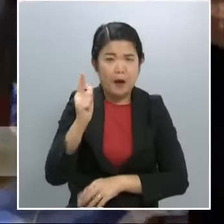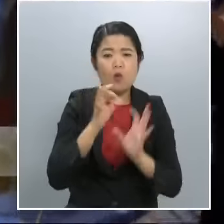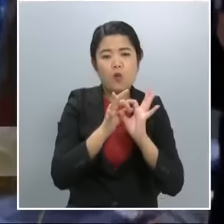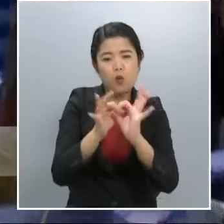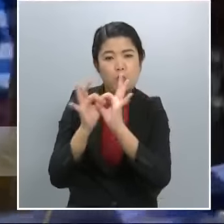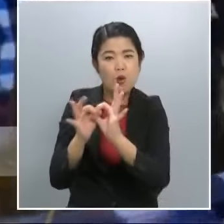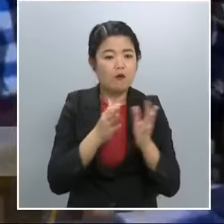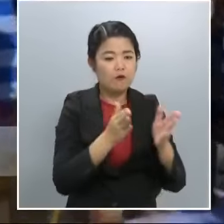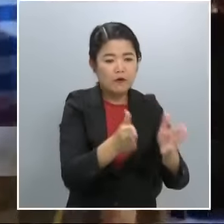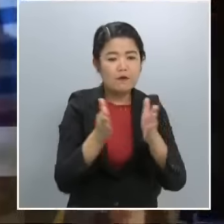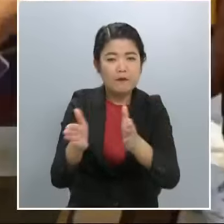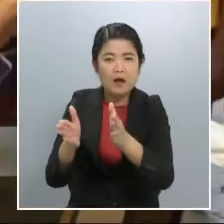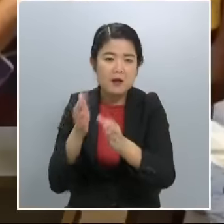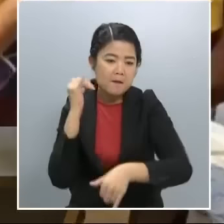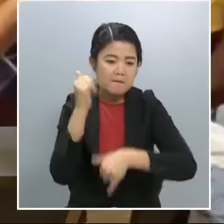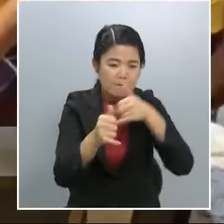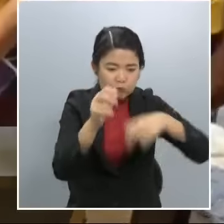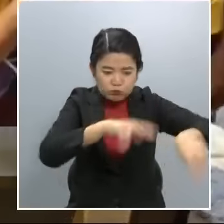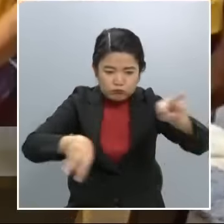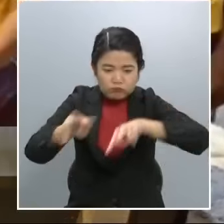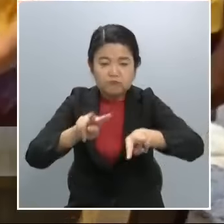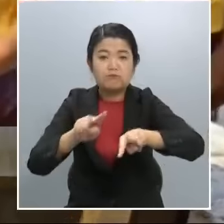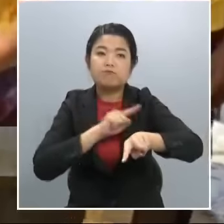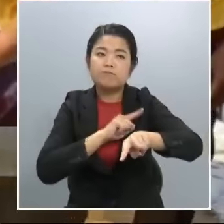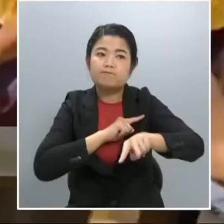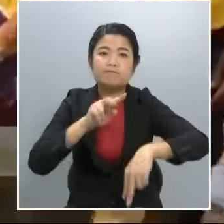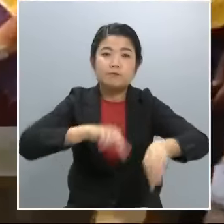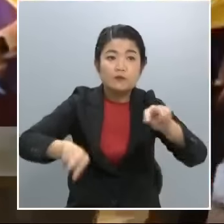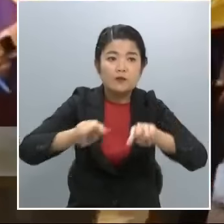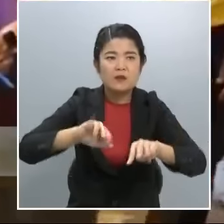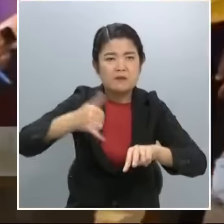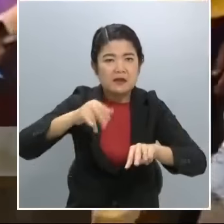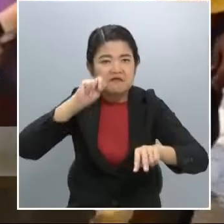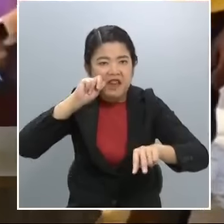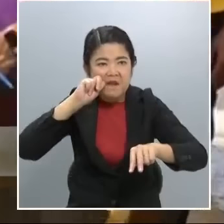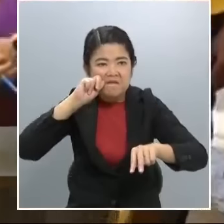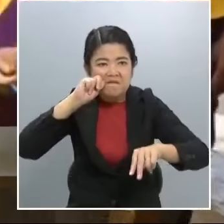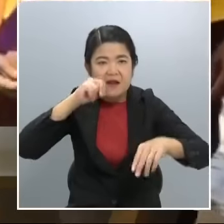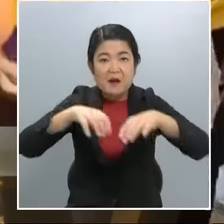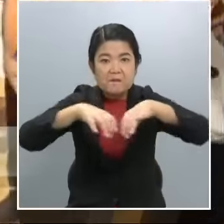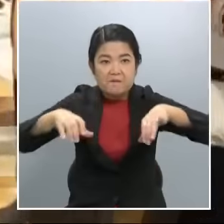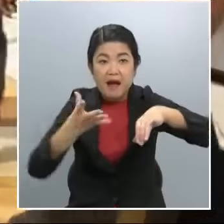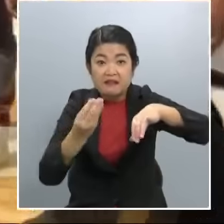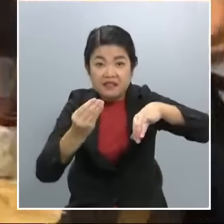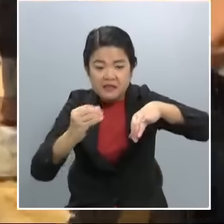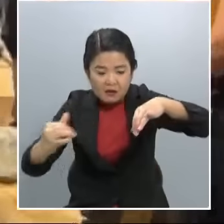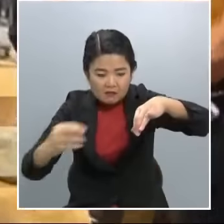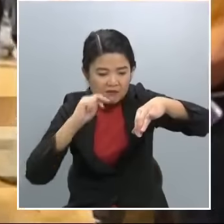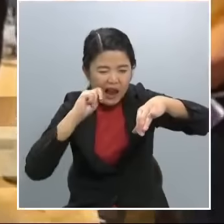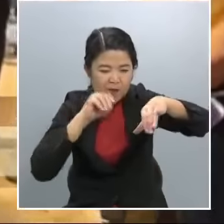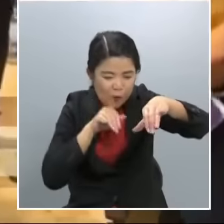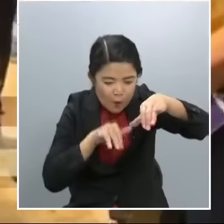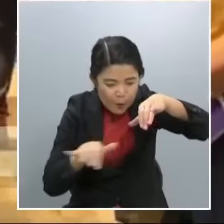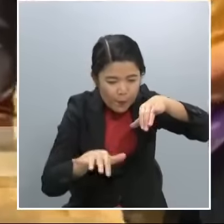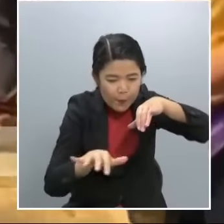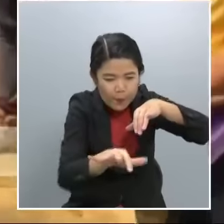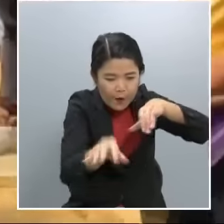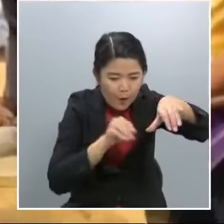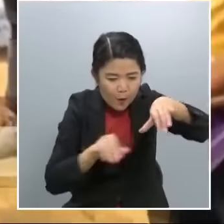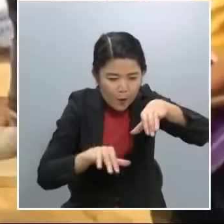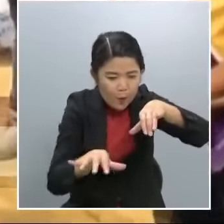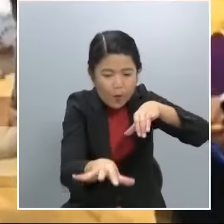ที่เกี่ยวข้องก็เลยมาตรวจดูสถานการณ์น้ำโดยเฉพาะจุดที่น้ำมันจะมุดใต้ตลิ่งเพราะถ้าไม่ซ่อมจะกลายเป็นโรงใหแล้วน้ำ